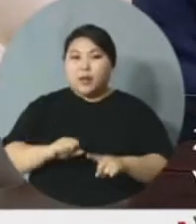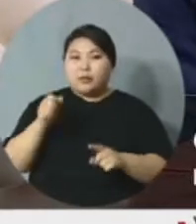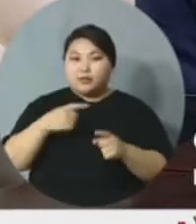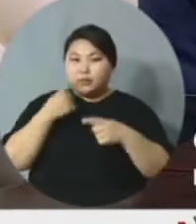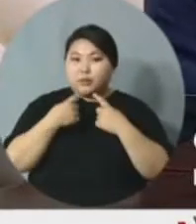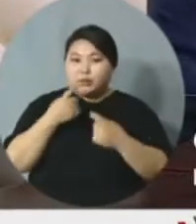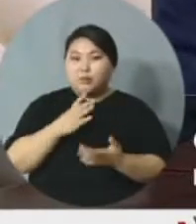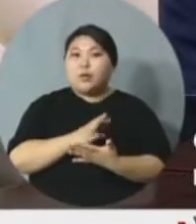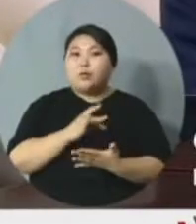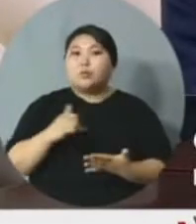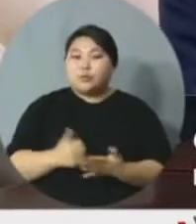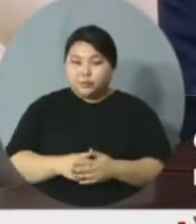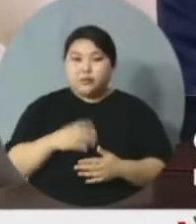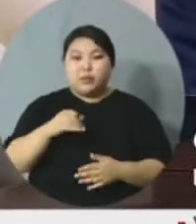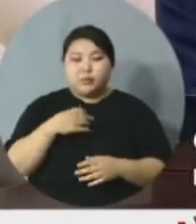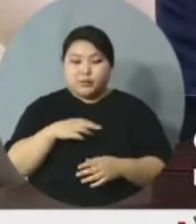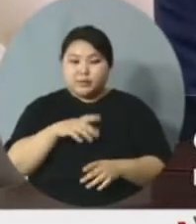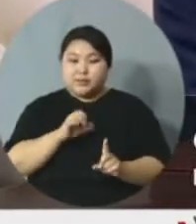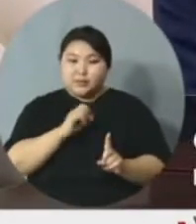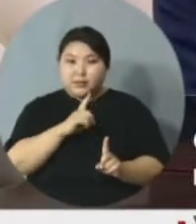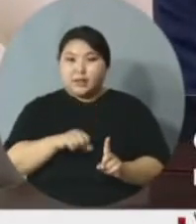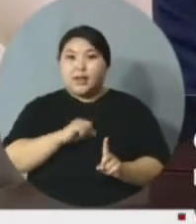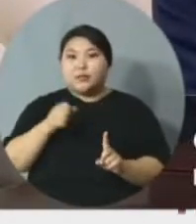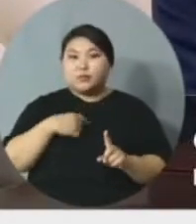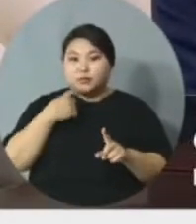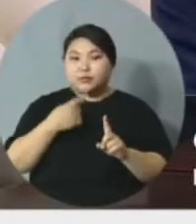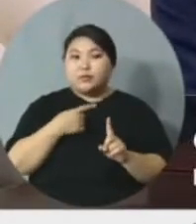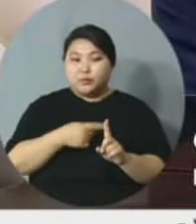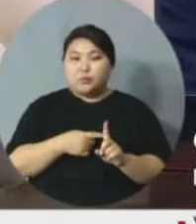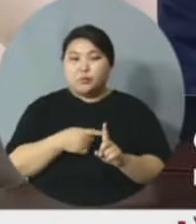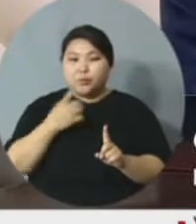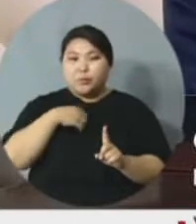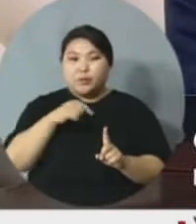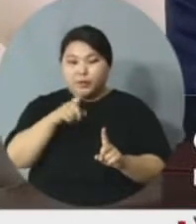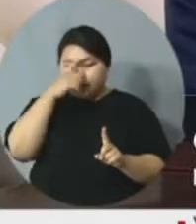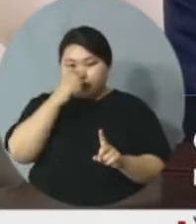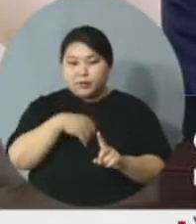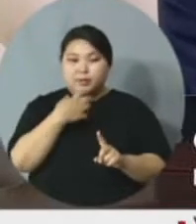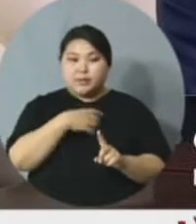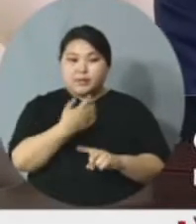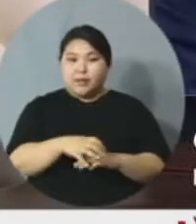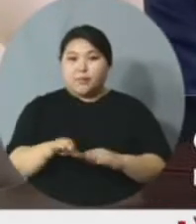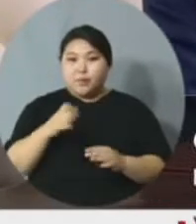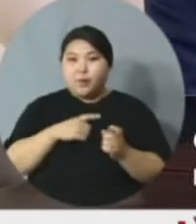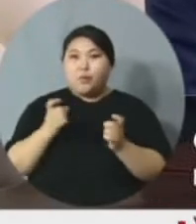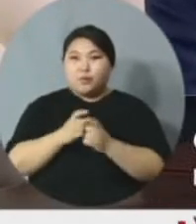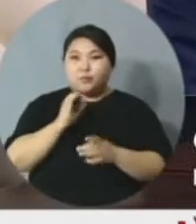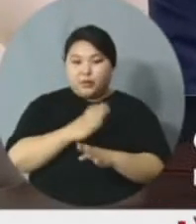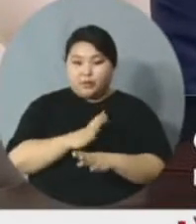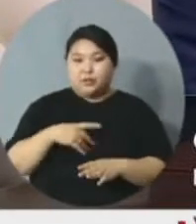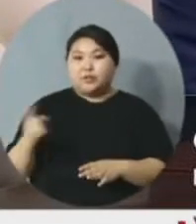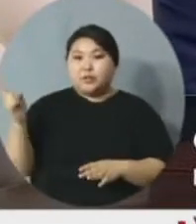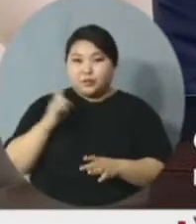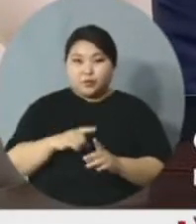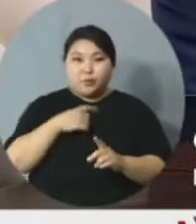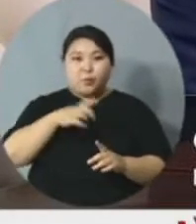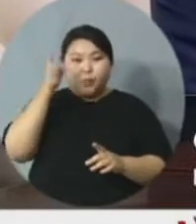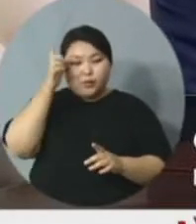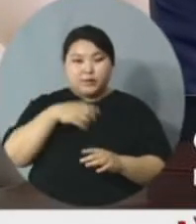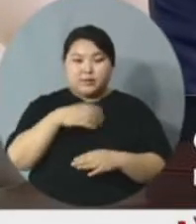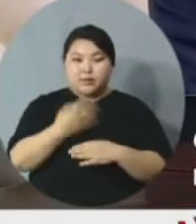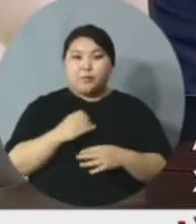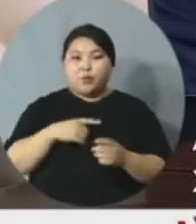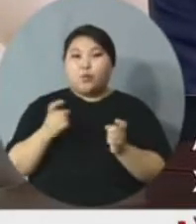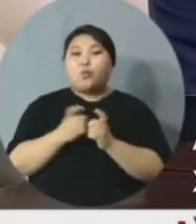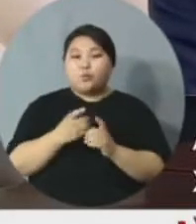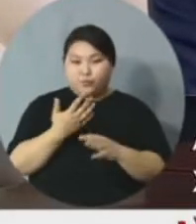асуудал ярьдаг. За тэгээд дөрөв сарын гин асуудал гэж байна лээ. Ирээд үеийн салбарын дээр үүсэж байгаа гэдэг. Тэгвэл босцлын салбарын